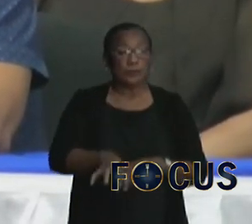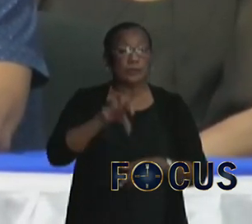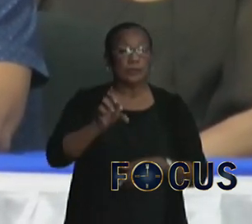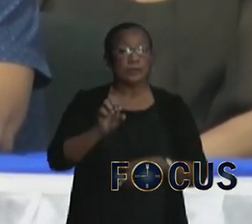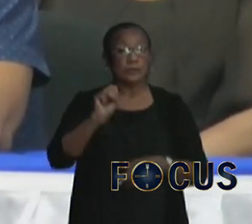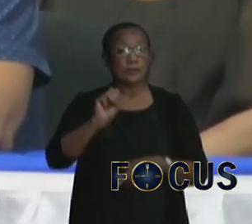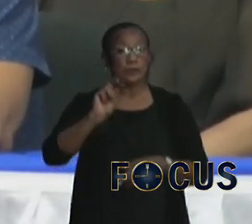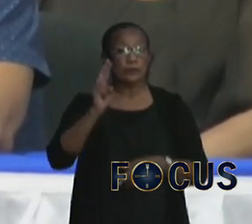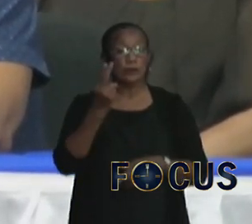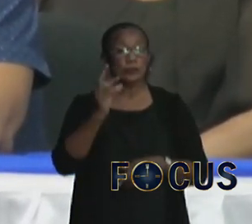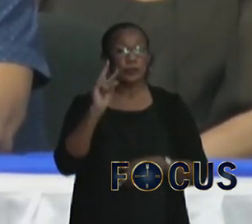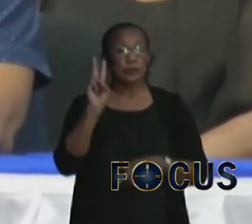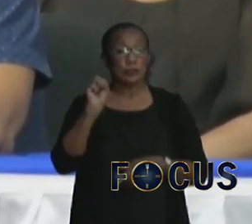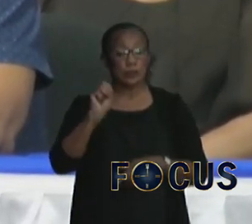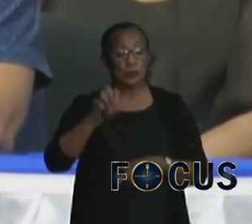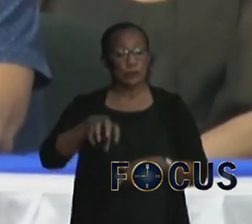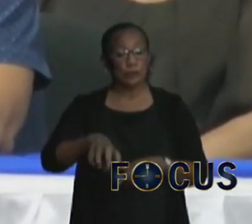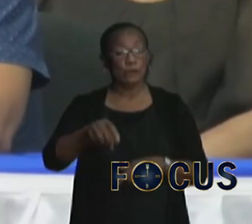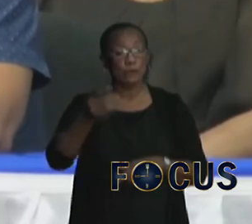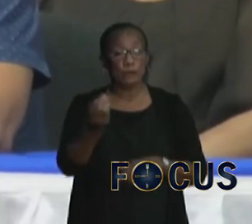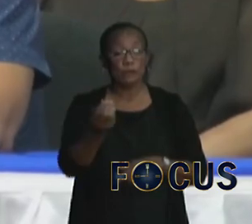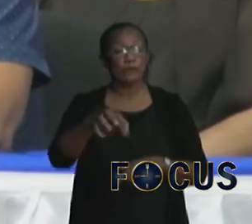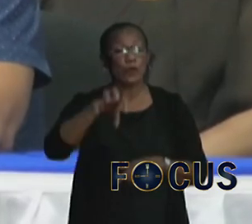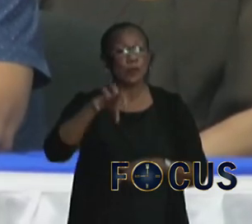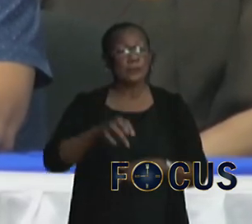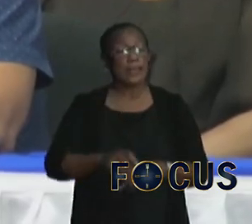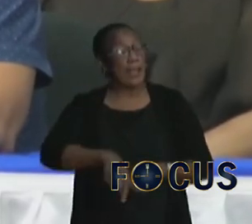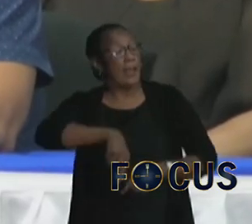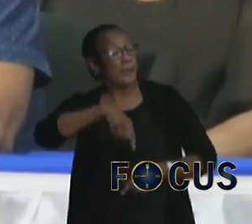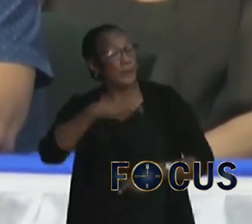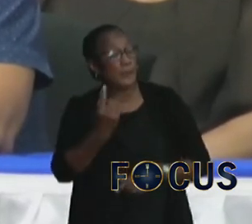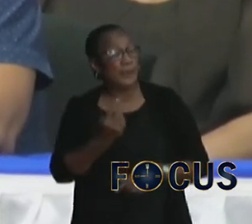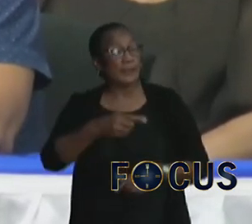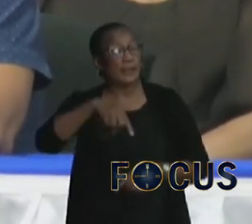En wij moeten nu meer en meer